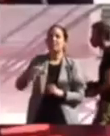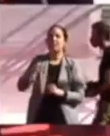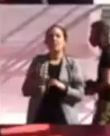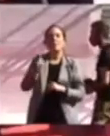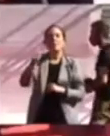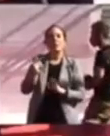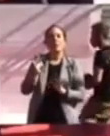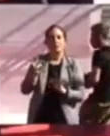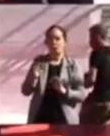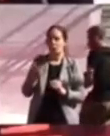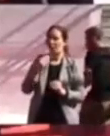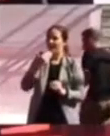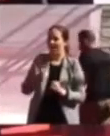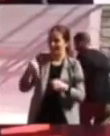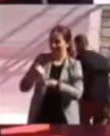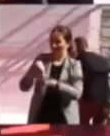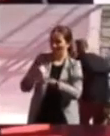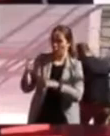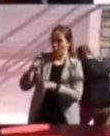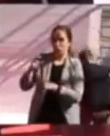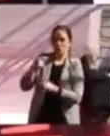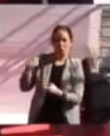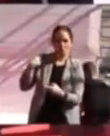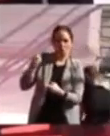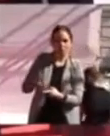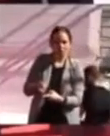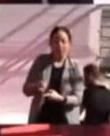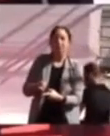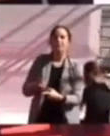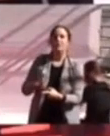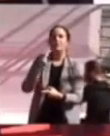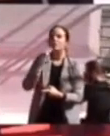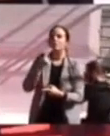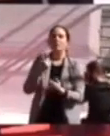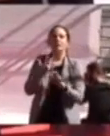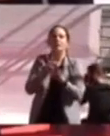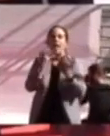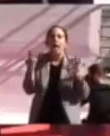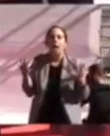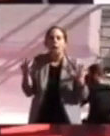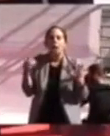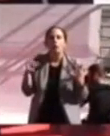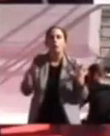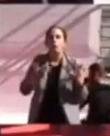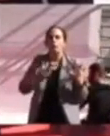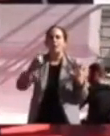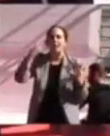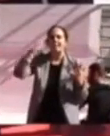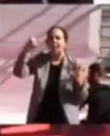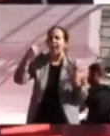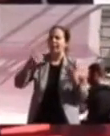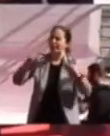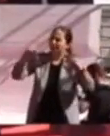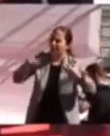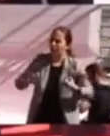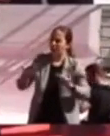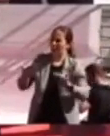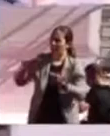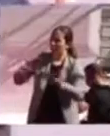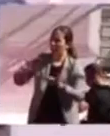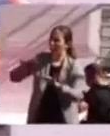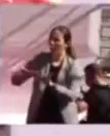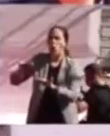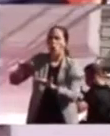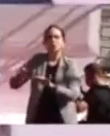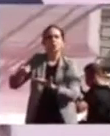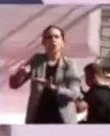giorni indicano che abbiamo delle idee precise delle proposte che rivendichiamo di